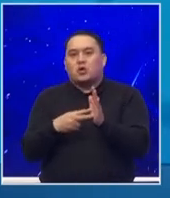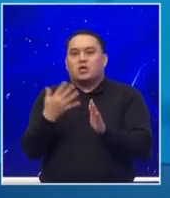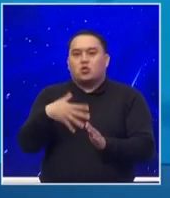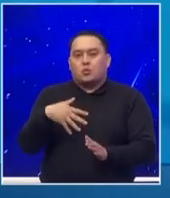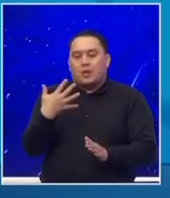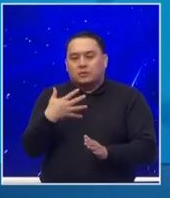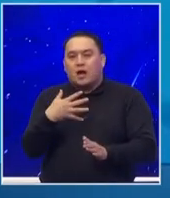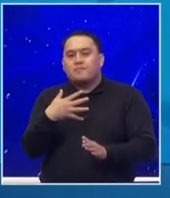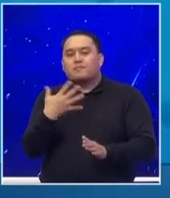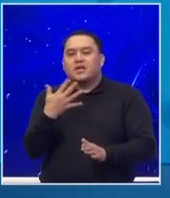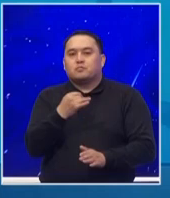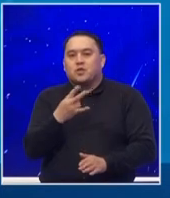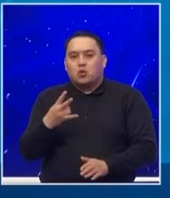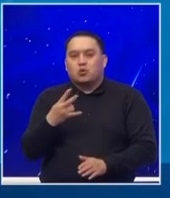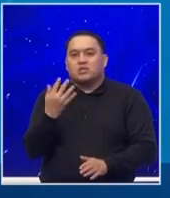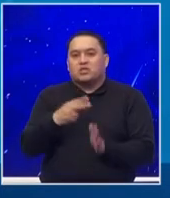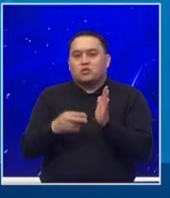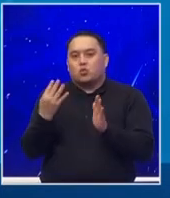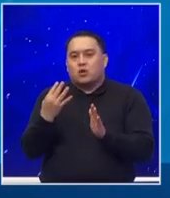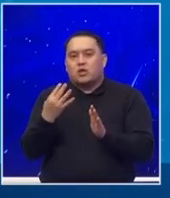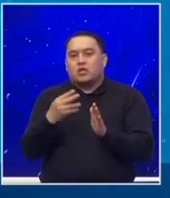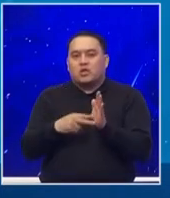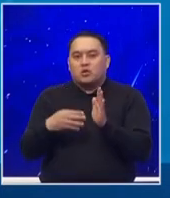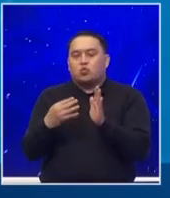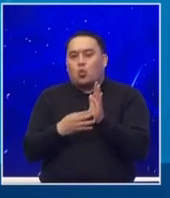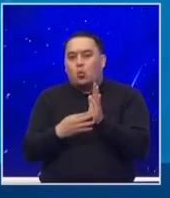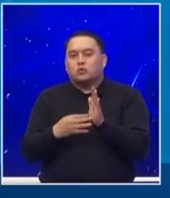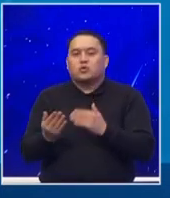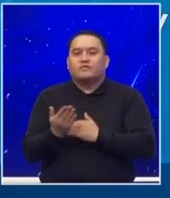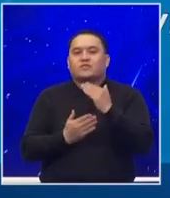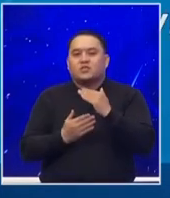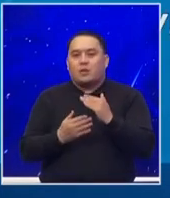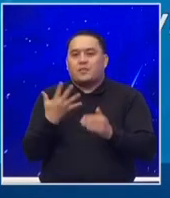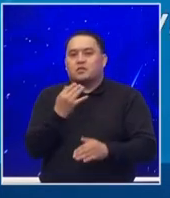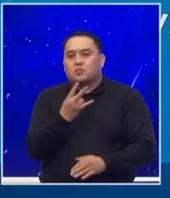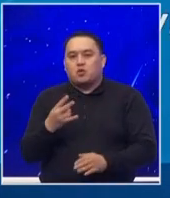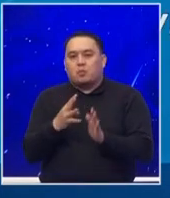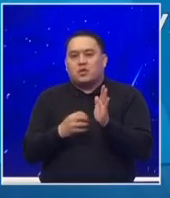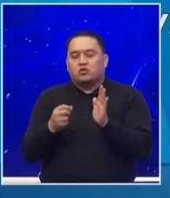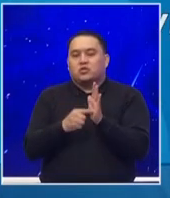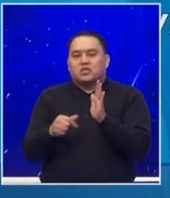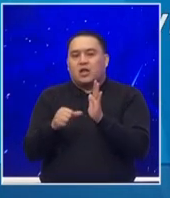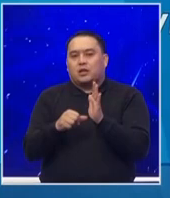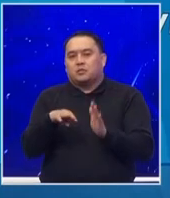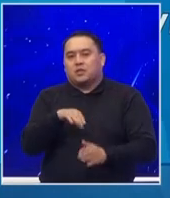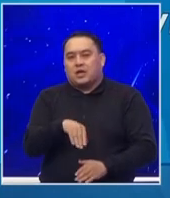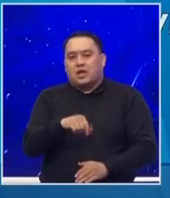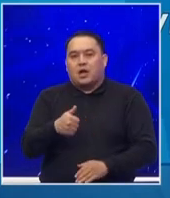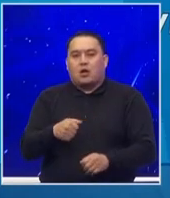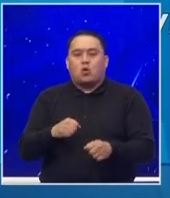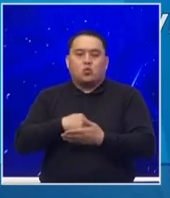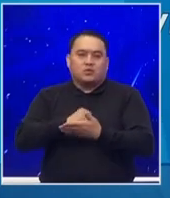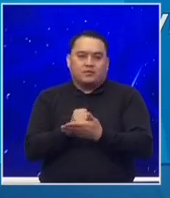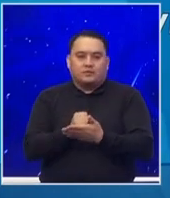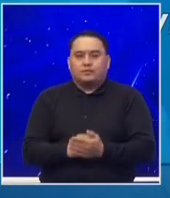жас 5 миллион 84 мың, 59 және одан жоғары жастағылар үшін 5 миллион 586 мың теңге болып